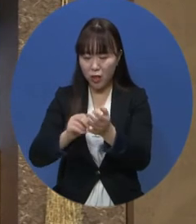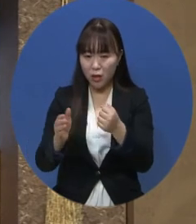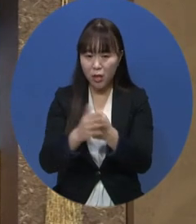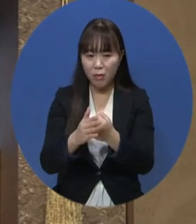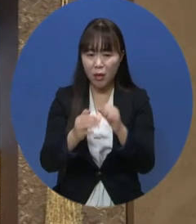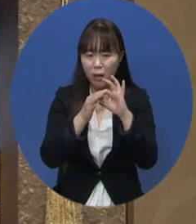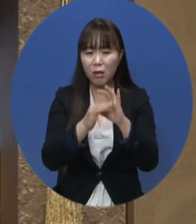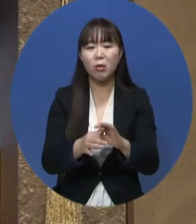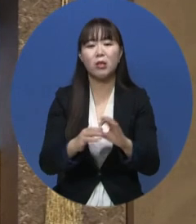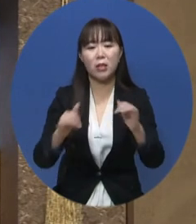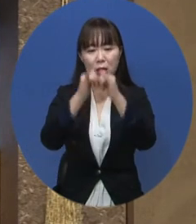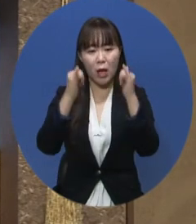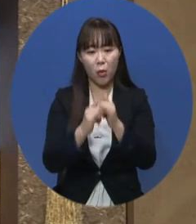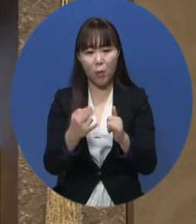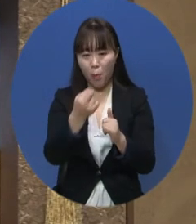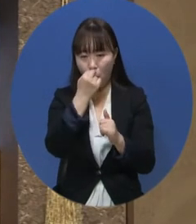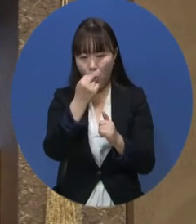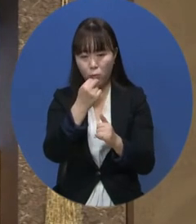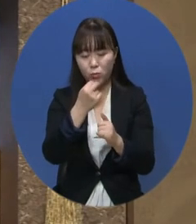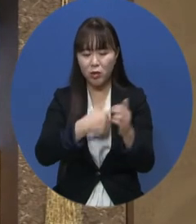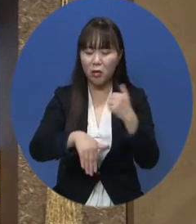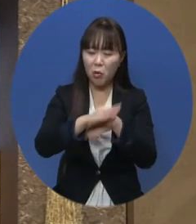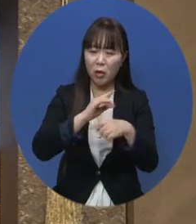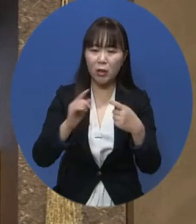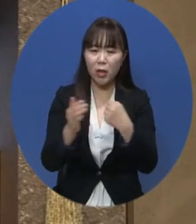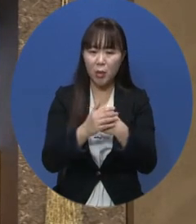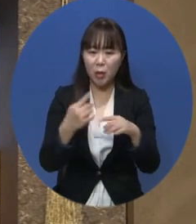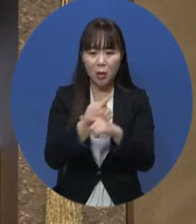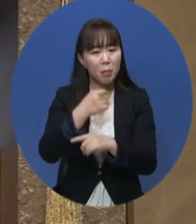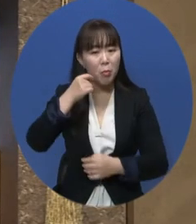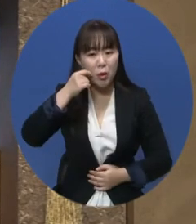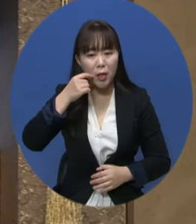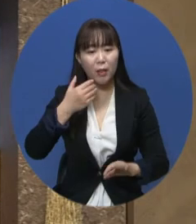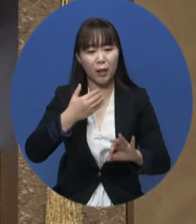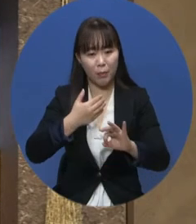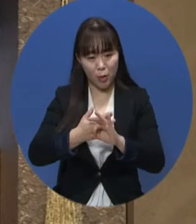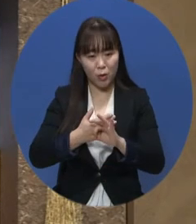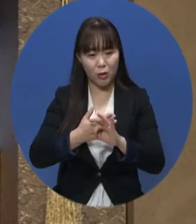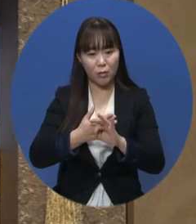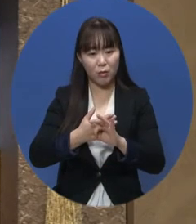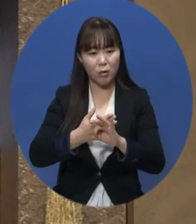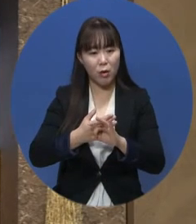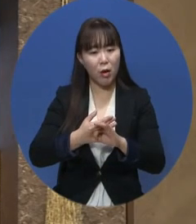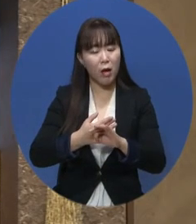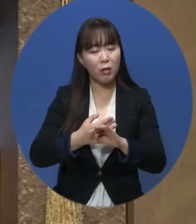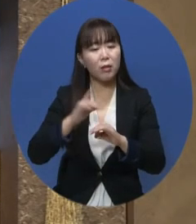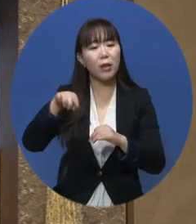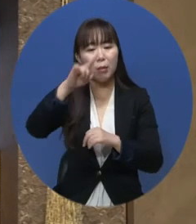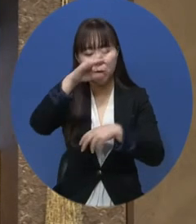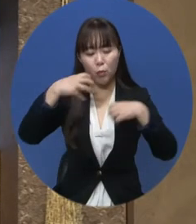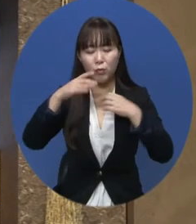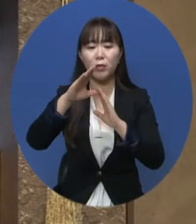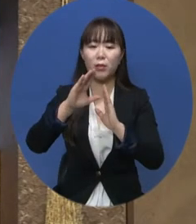이것을 또 사회보험의 구조 때문에 못 고친다고 한다면 차기 정부에서라도